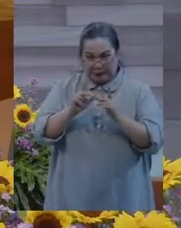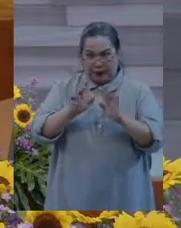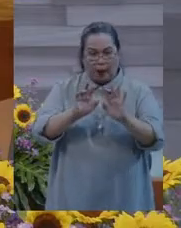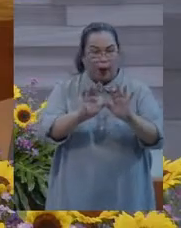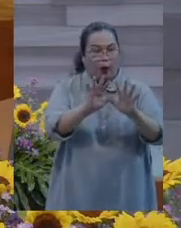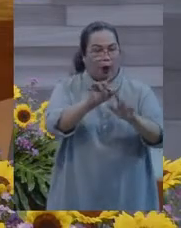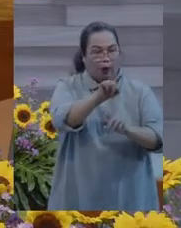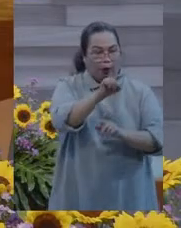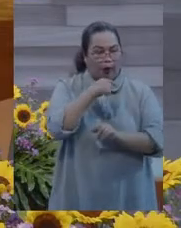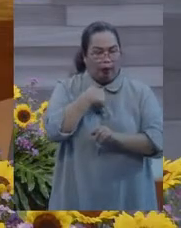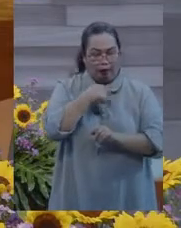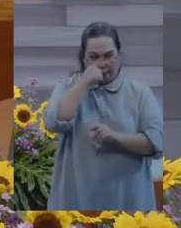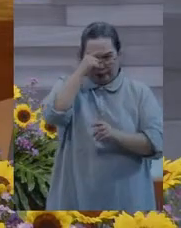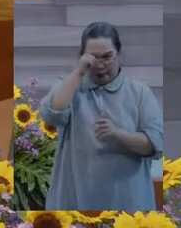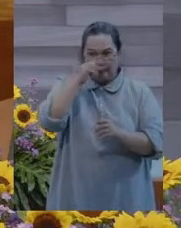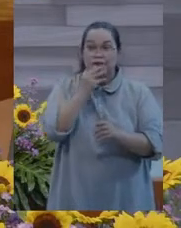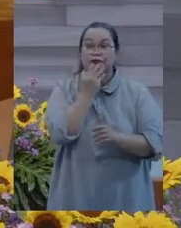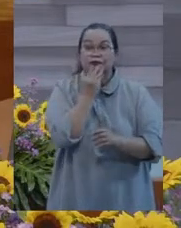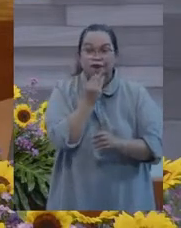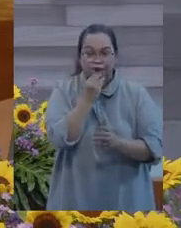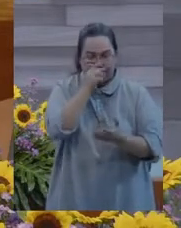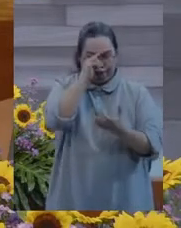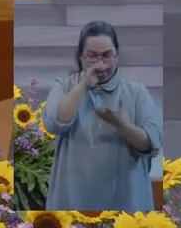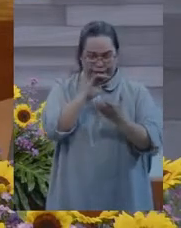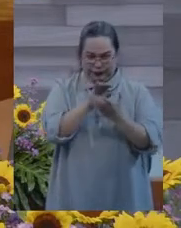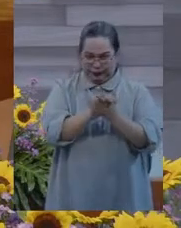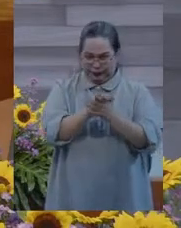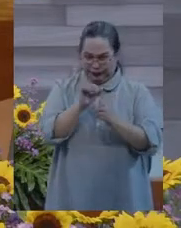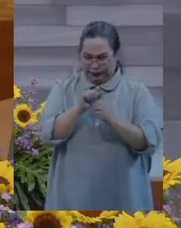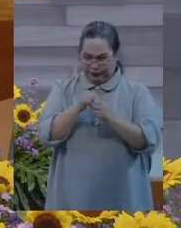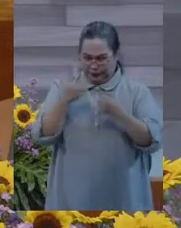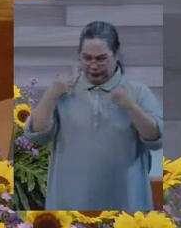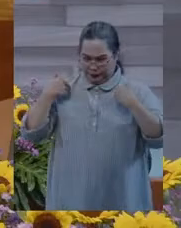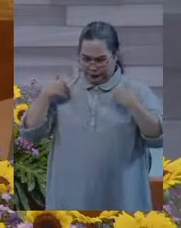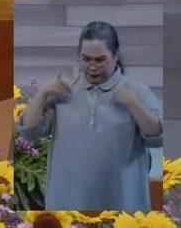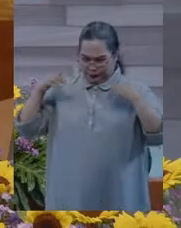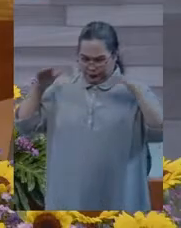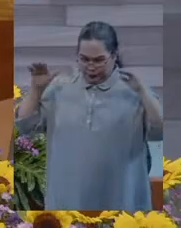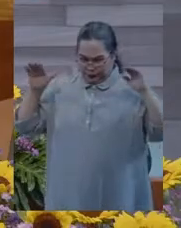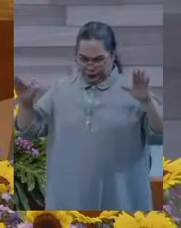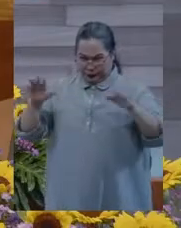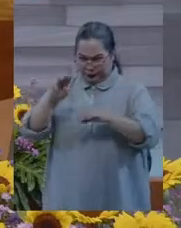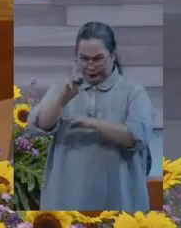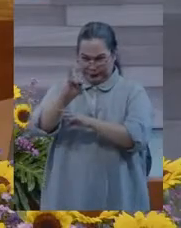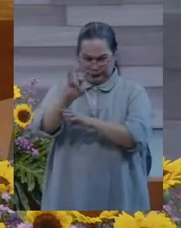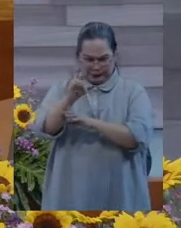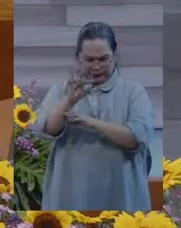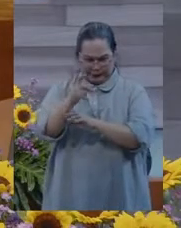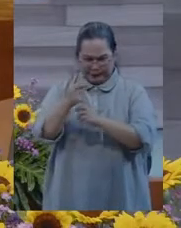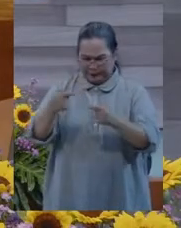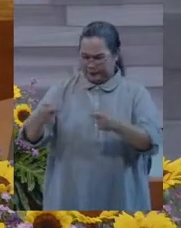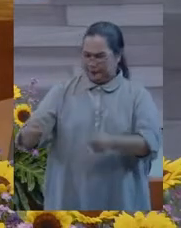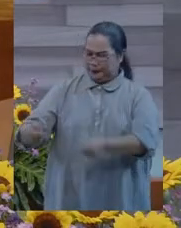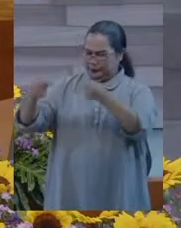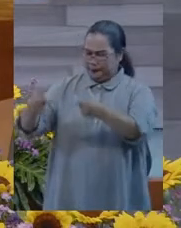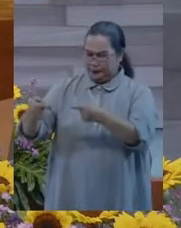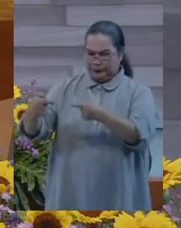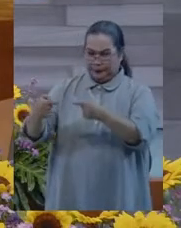Hudyo. Kaya siya ay tinulugsa ni Michael at inaway. Pero